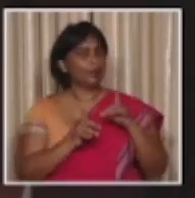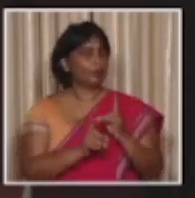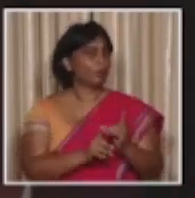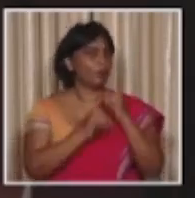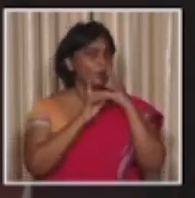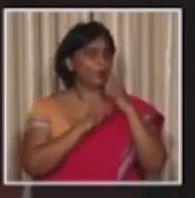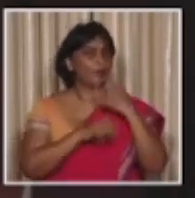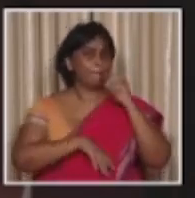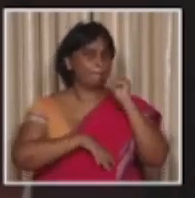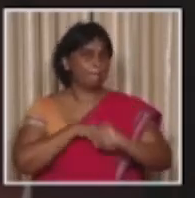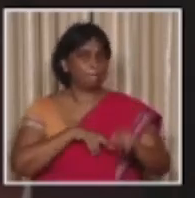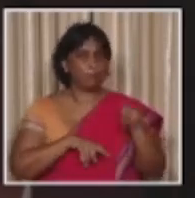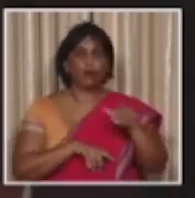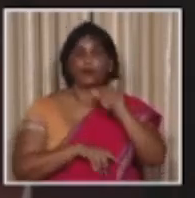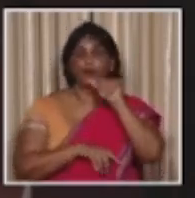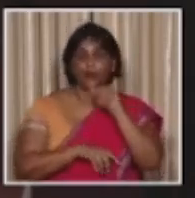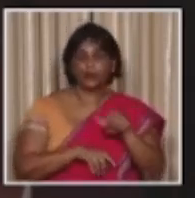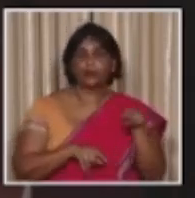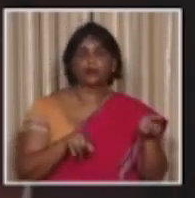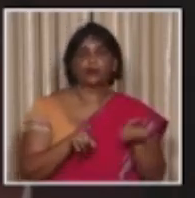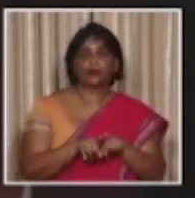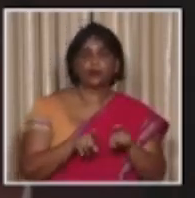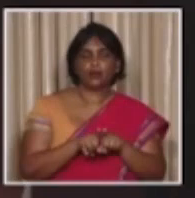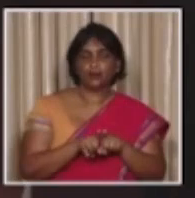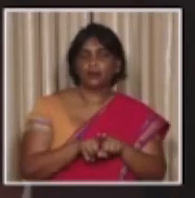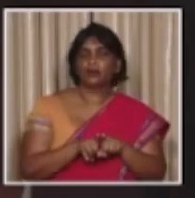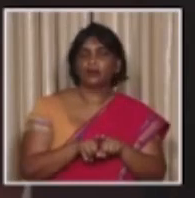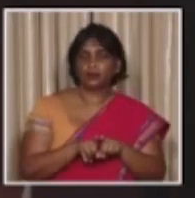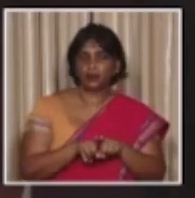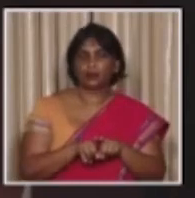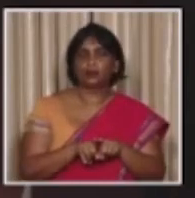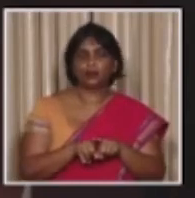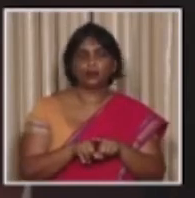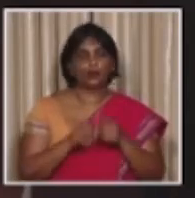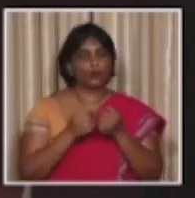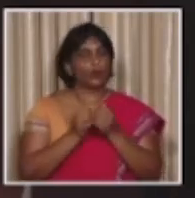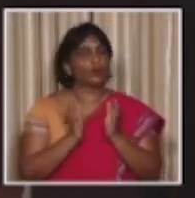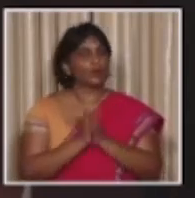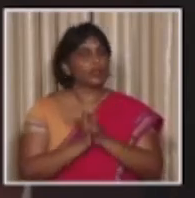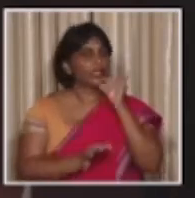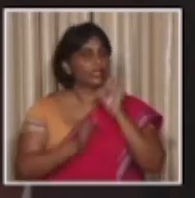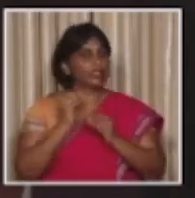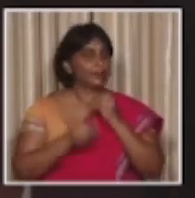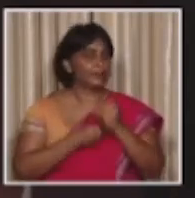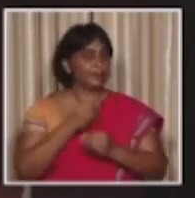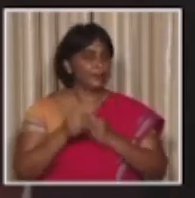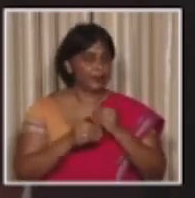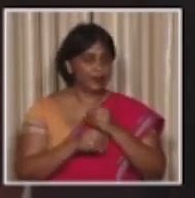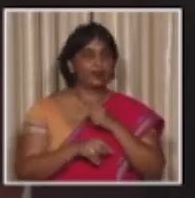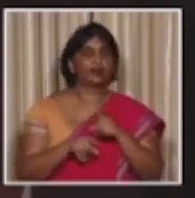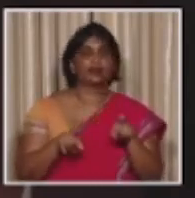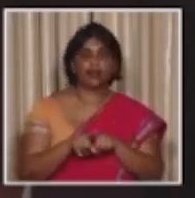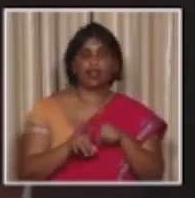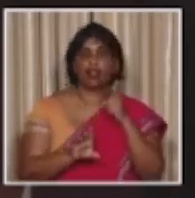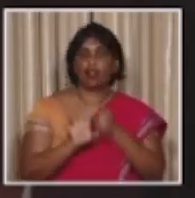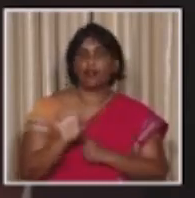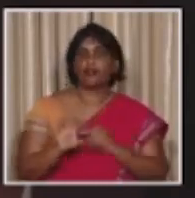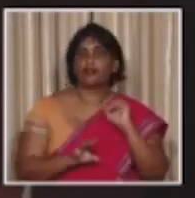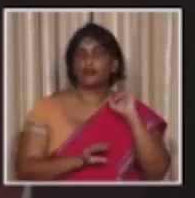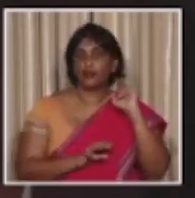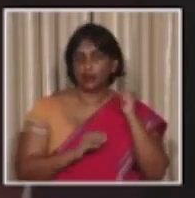කරගෙන ඇත්ත වශයෙන්ම ඒක පුද්ගල කිරි නිෂ්පාදනය ඇත්ත වශයෙන්ම වසර 50ක්